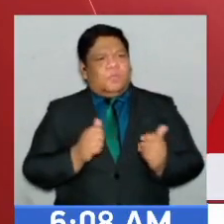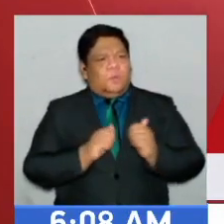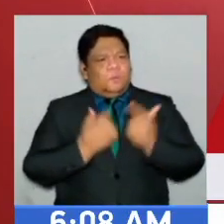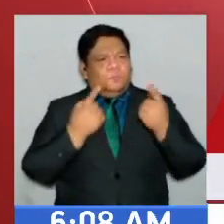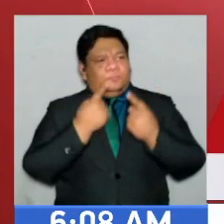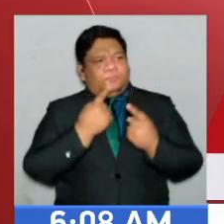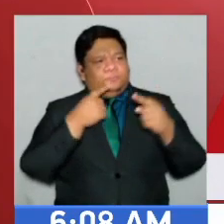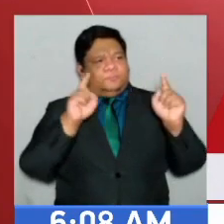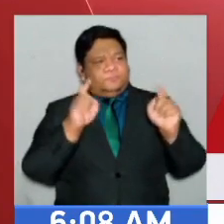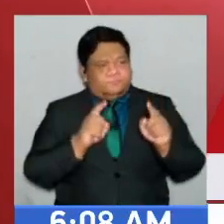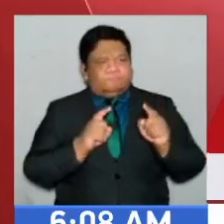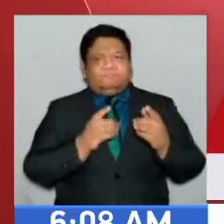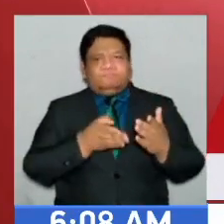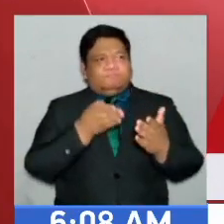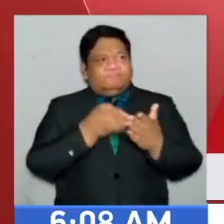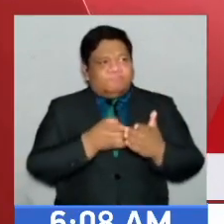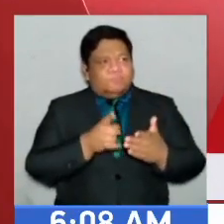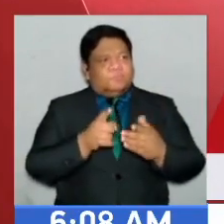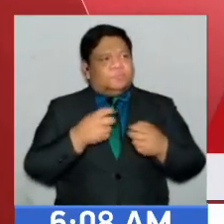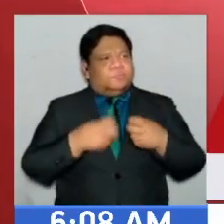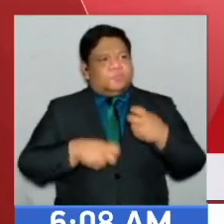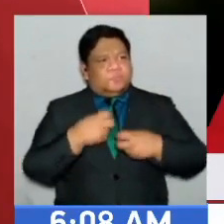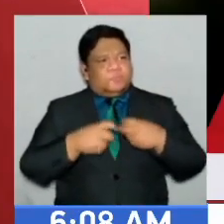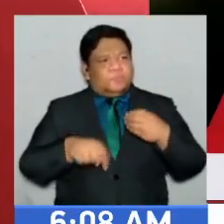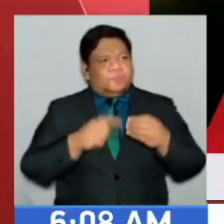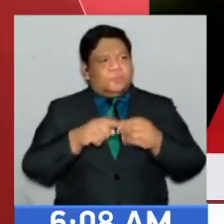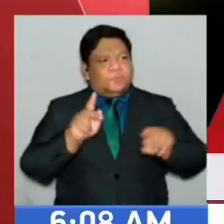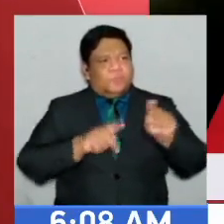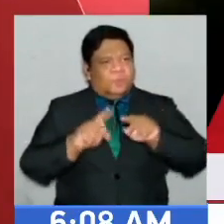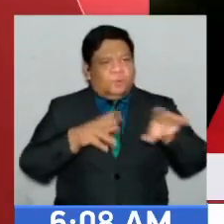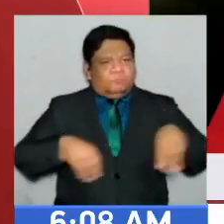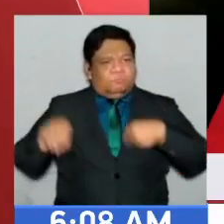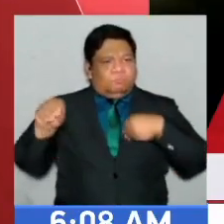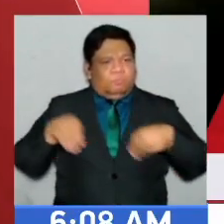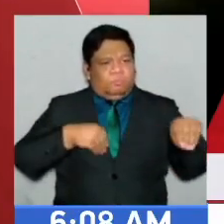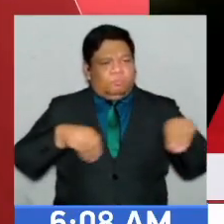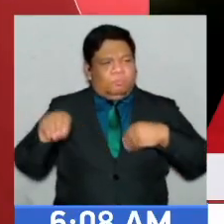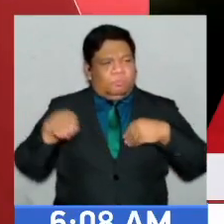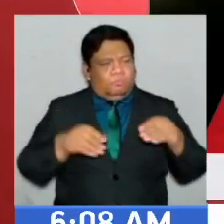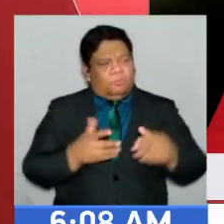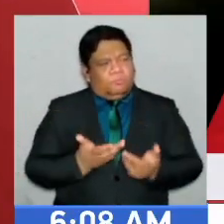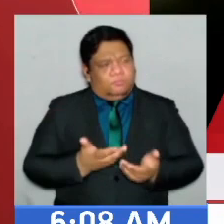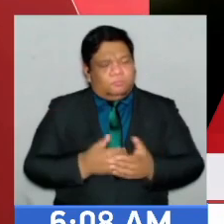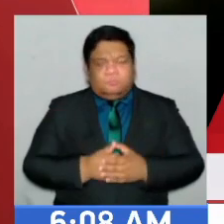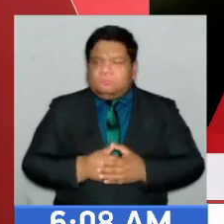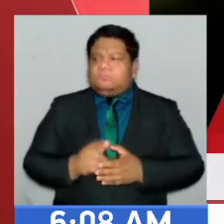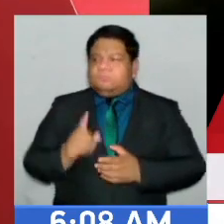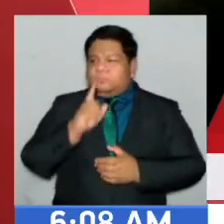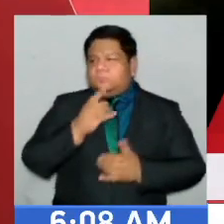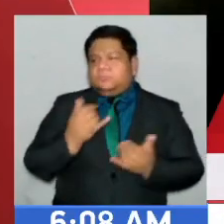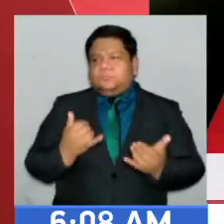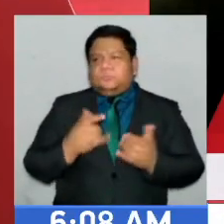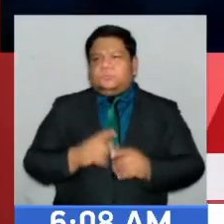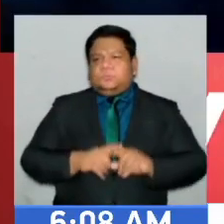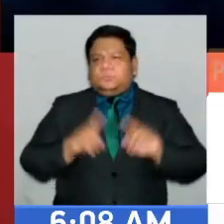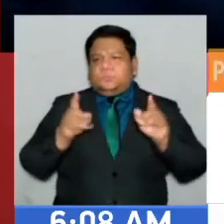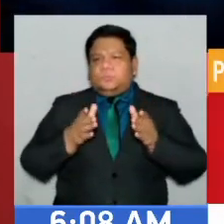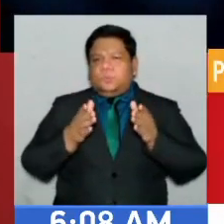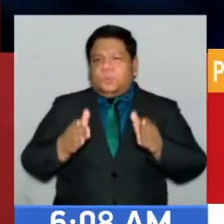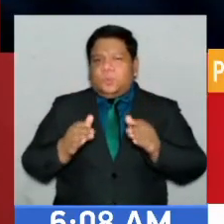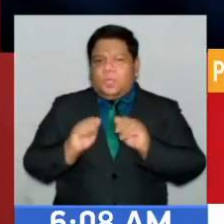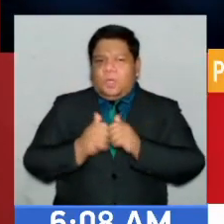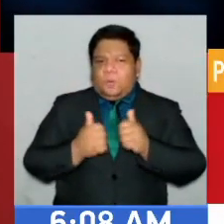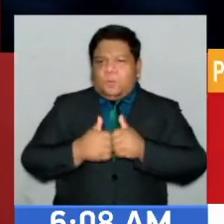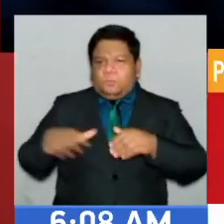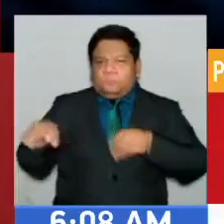ating problema ng human trafficking? Yes, well, Igan, iba na rin kasi ngayon ang modus ng human traffickers. Dati-rate yung